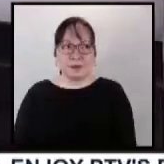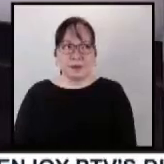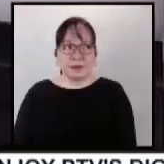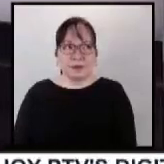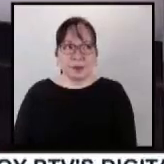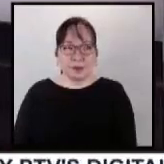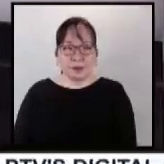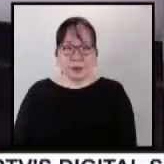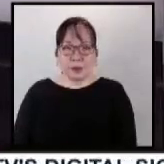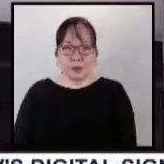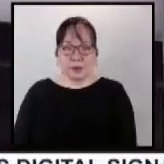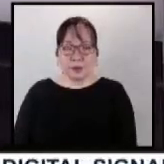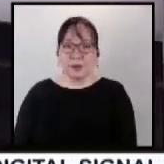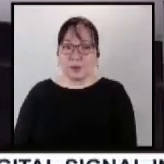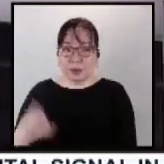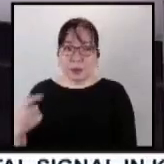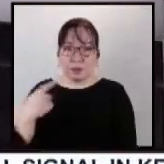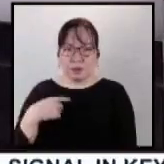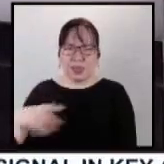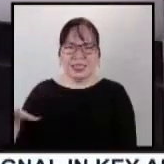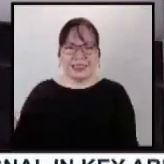Mabot na sa